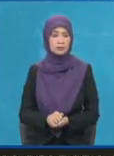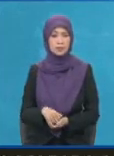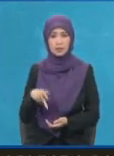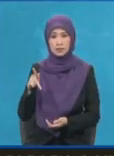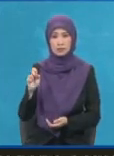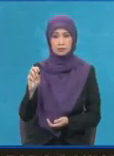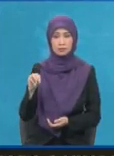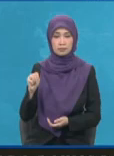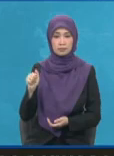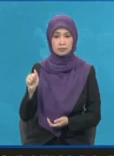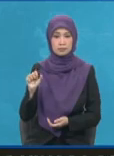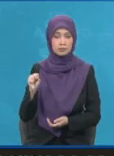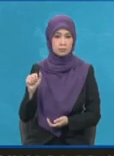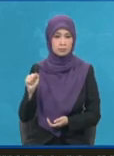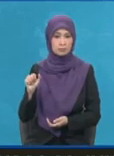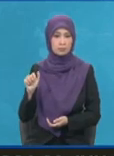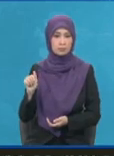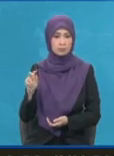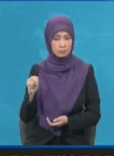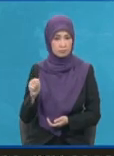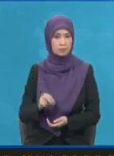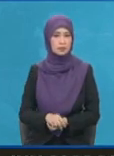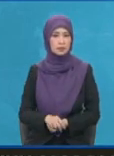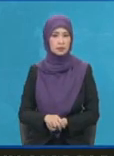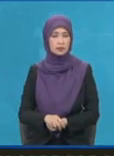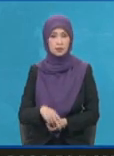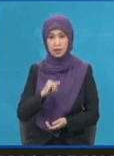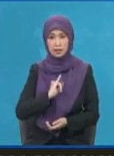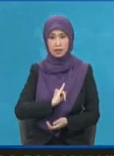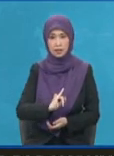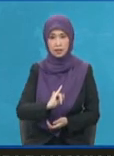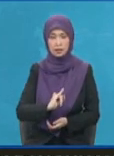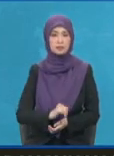perguruan Sultan Idris dan University Islam